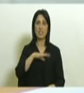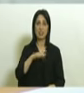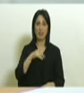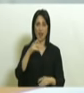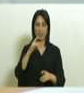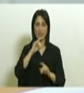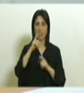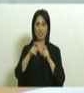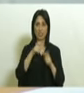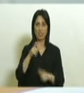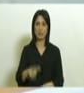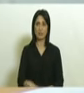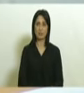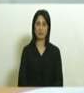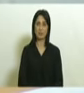სკანირებდა, მაგრამ უს